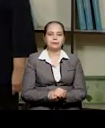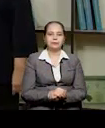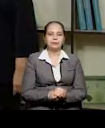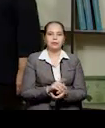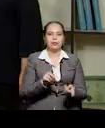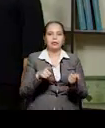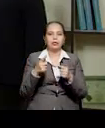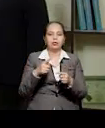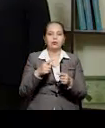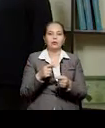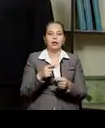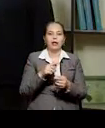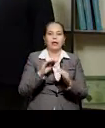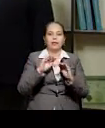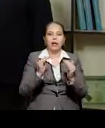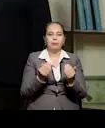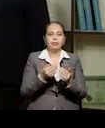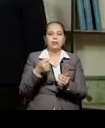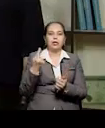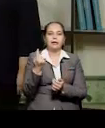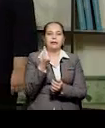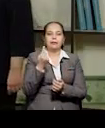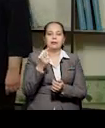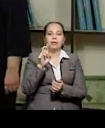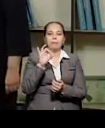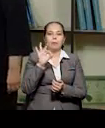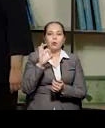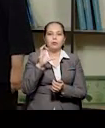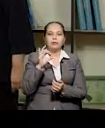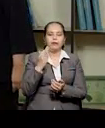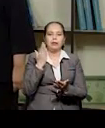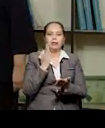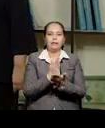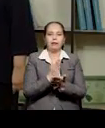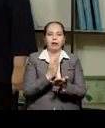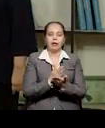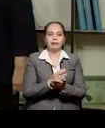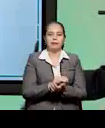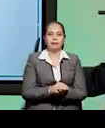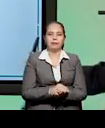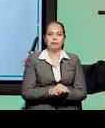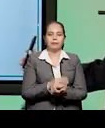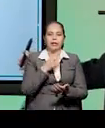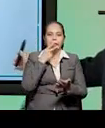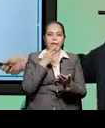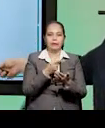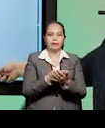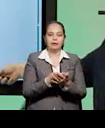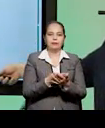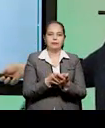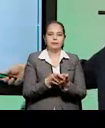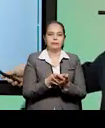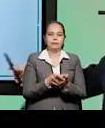Следующий вопрос. Наименьшей единицей биосферы является вид,